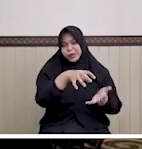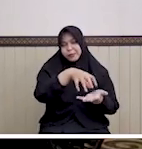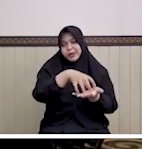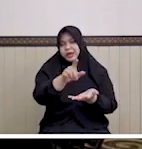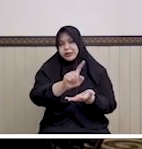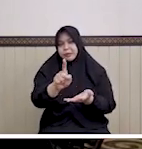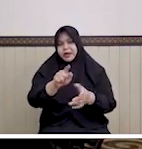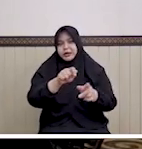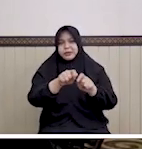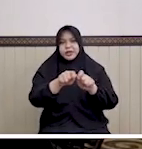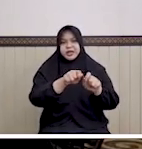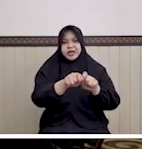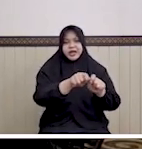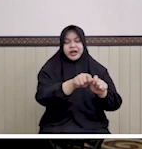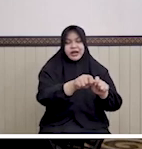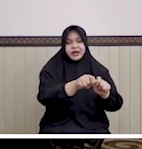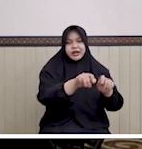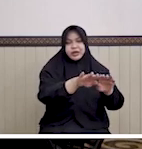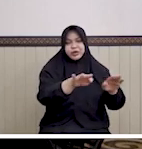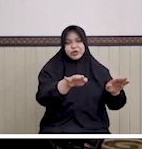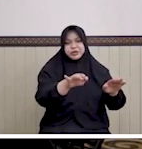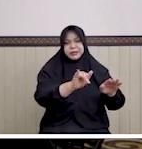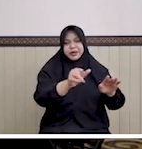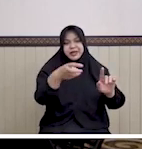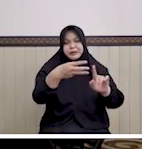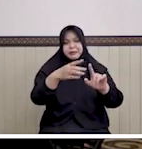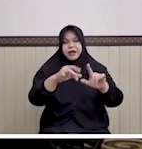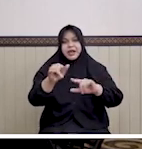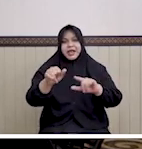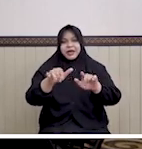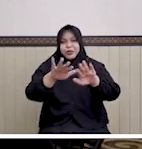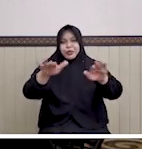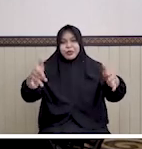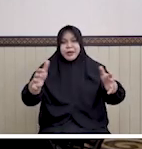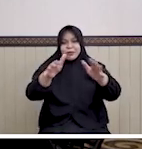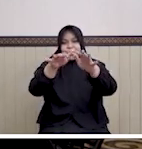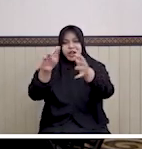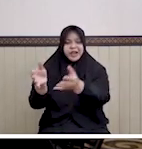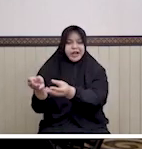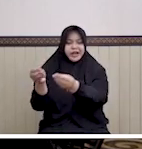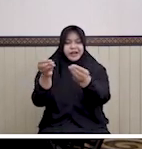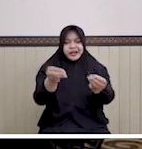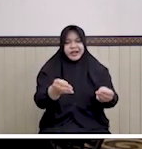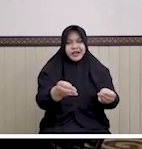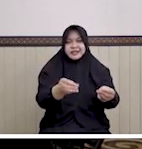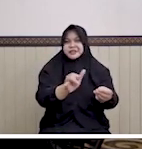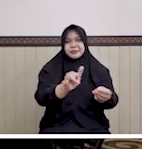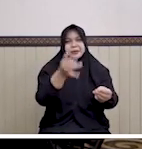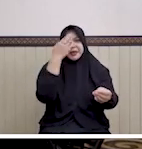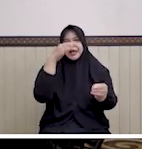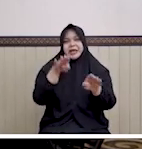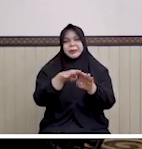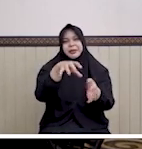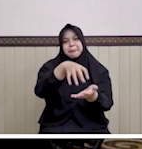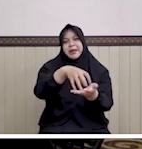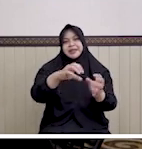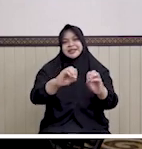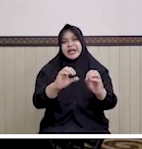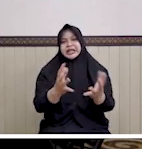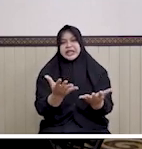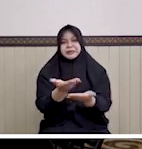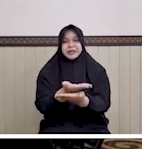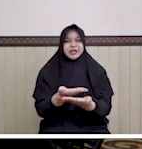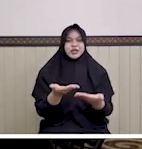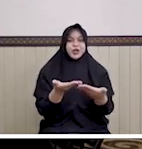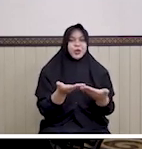gimana kita bikinkan Hai bale-bale kita kasih boneka bonekanya kita dandani seperti Oke Situasi